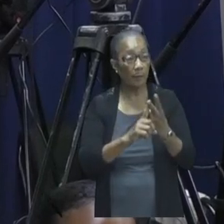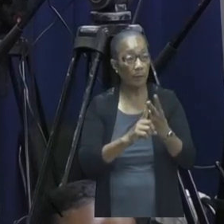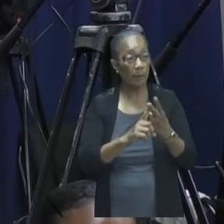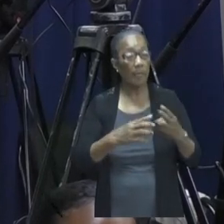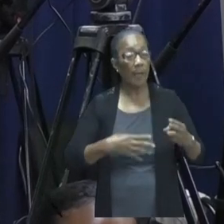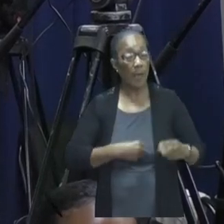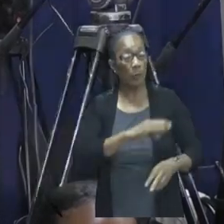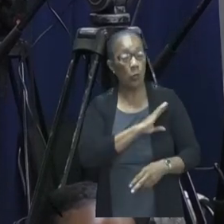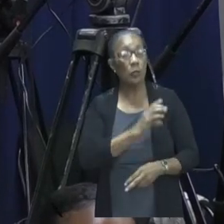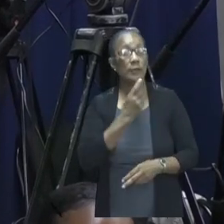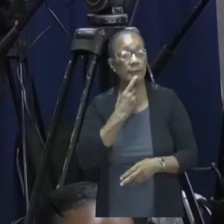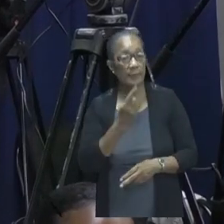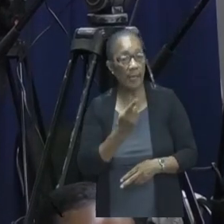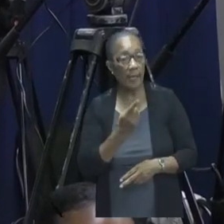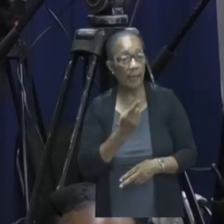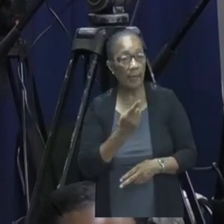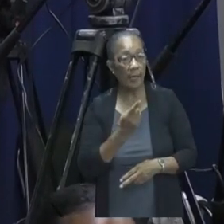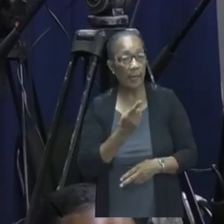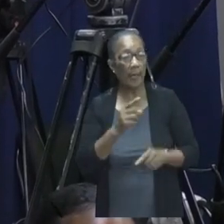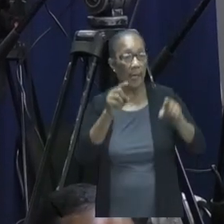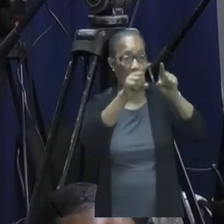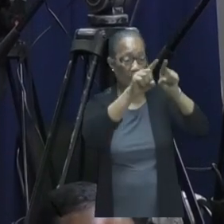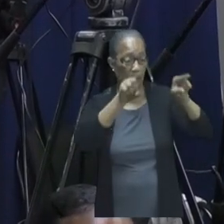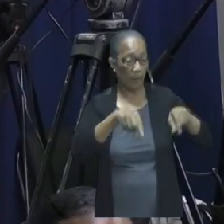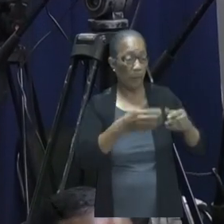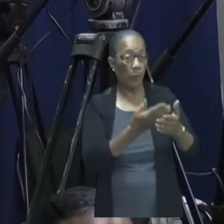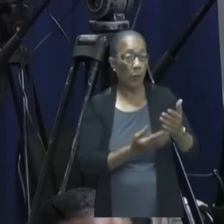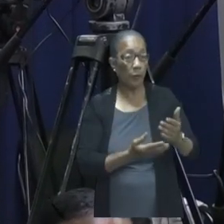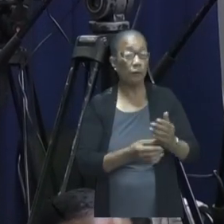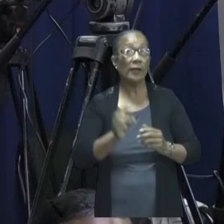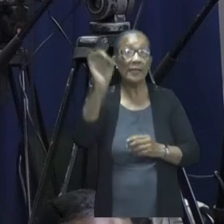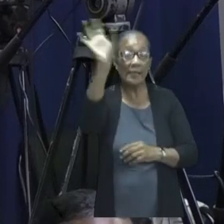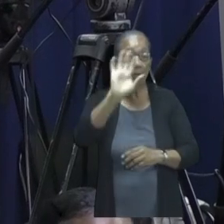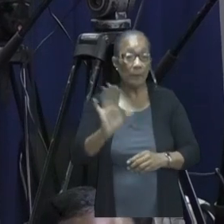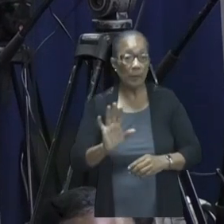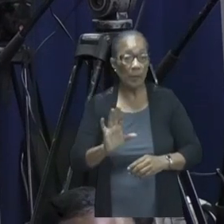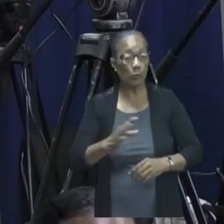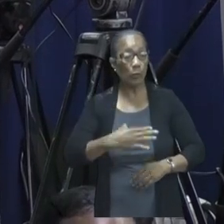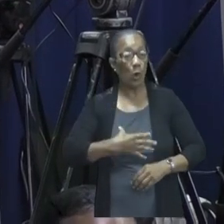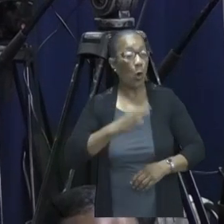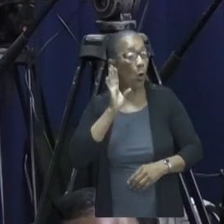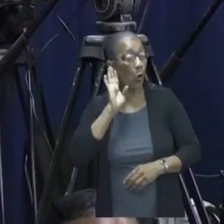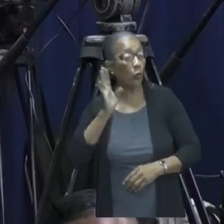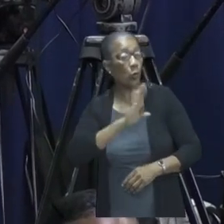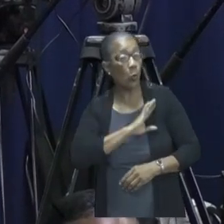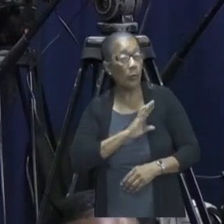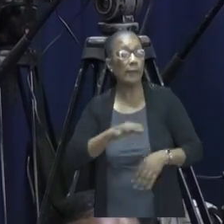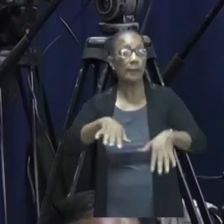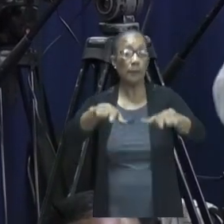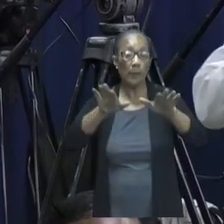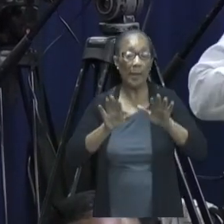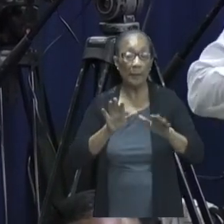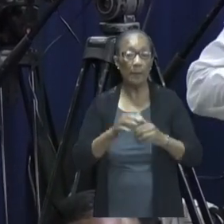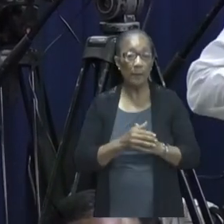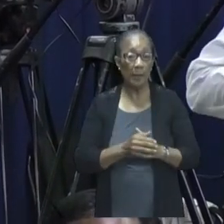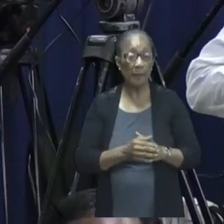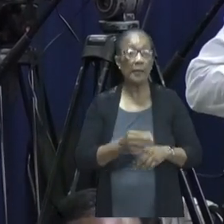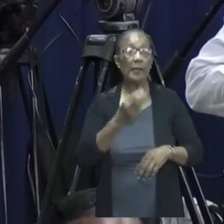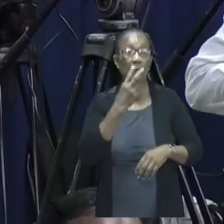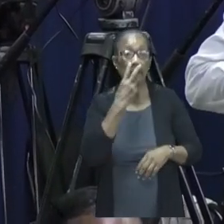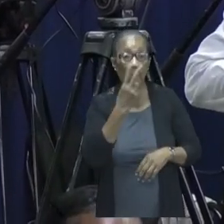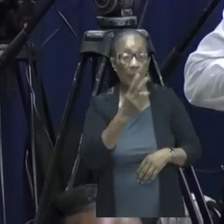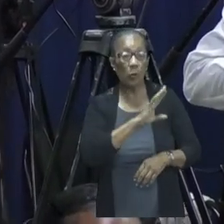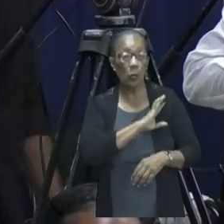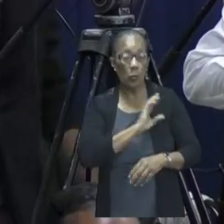horen zeggen daarnet het rapport van de eps we hoorden ook in het parlement dat geroepen wordt kijkhoeken naar